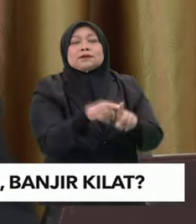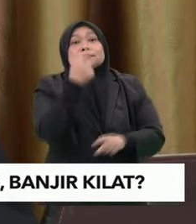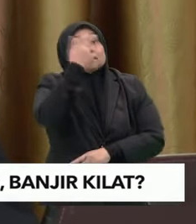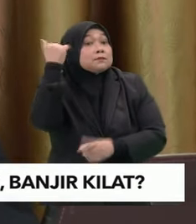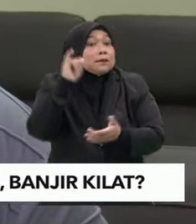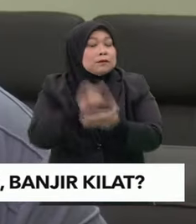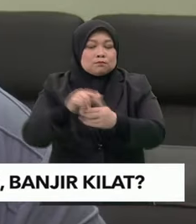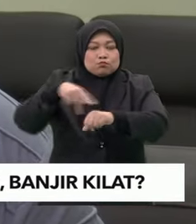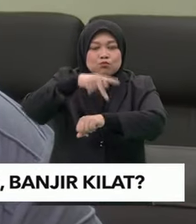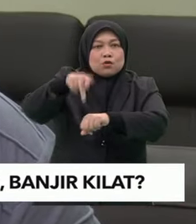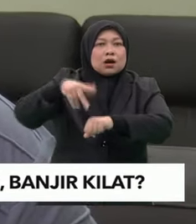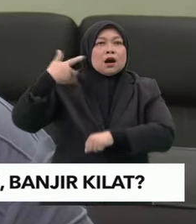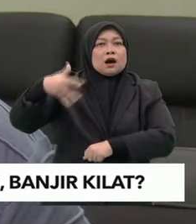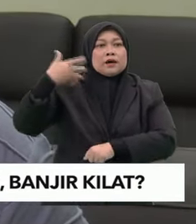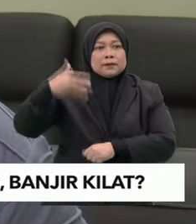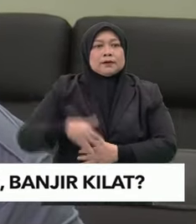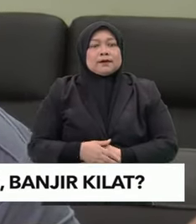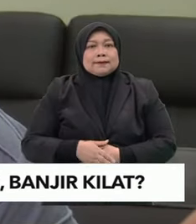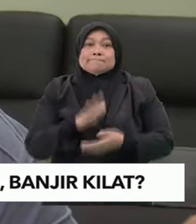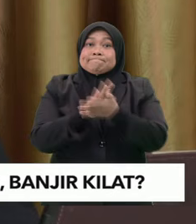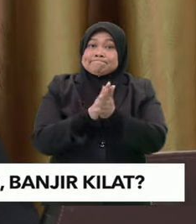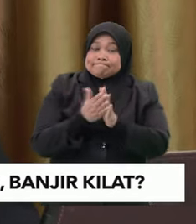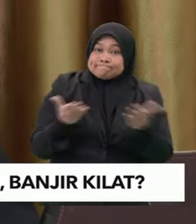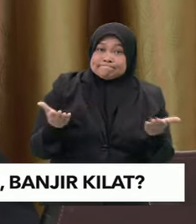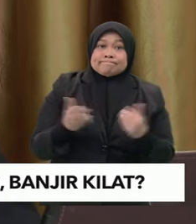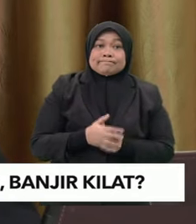oleh Pulau Haba. Jadi